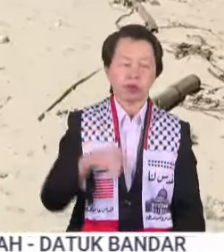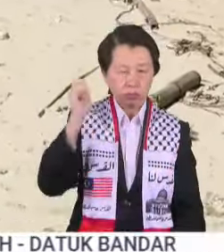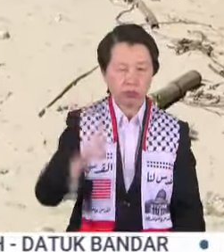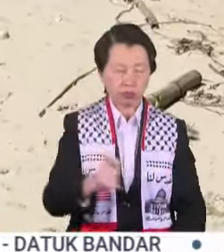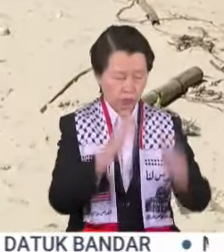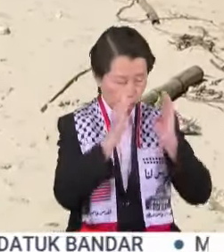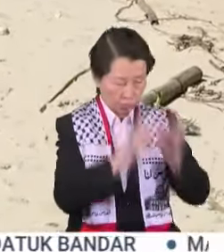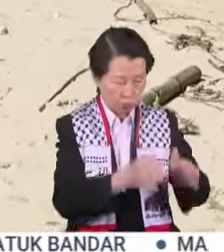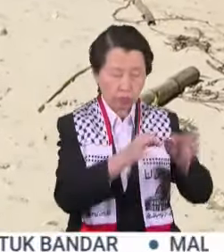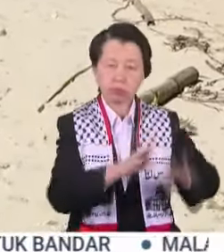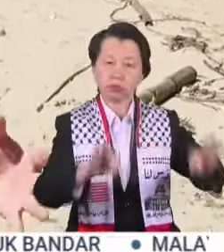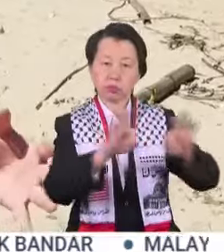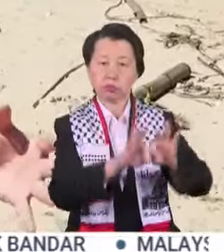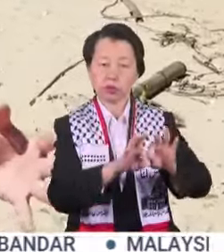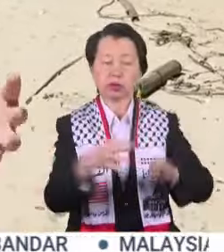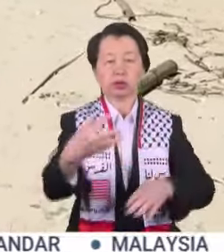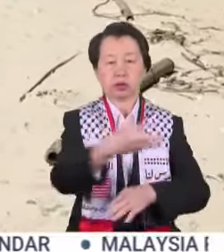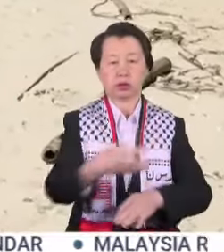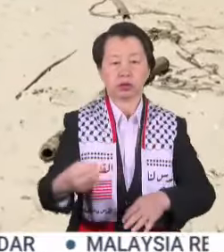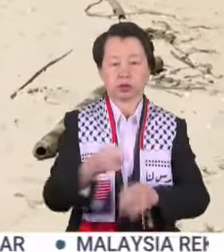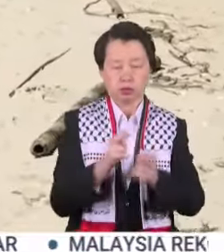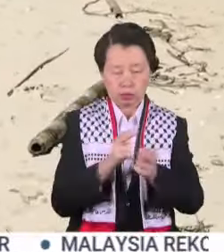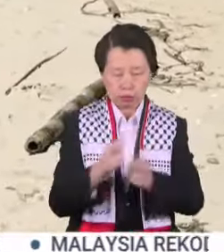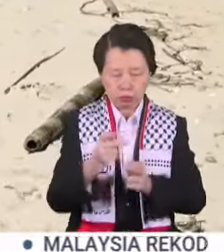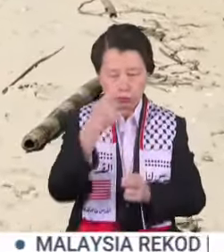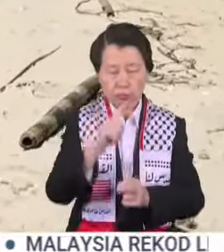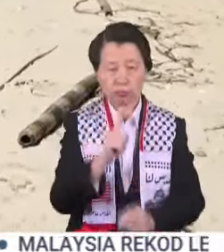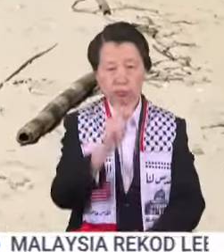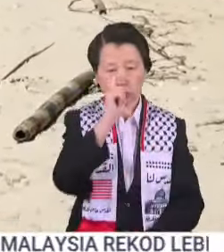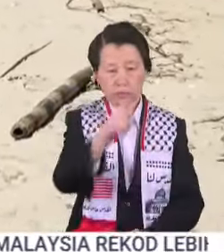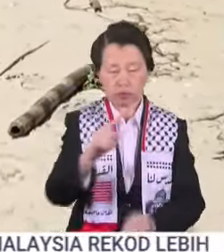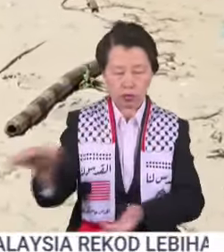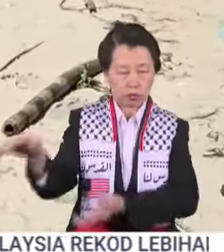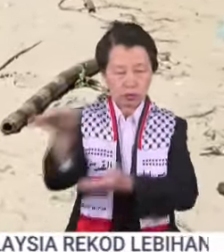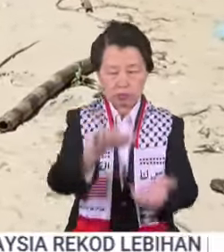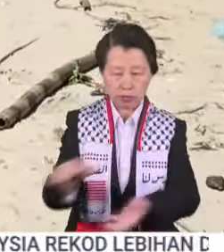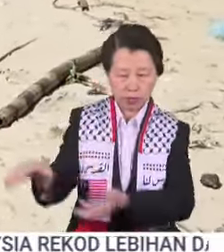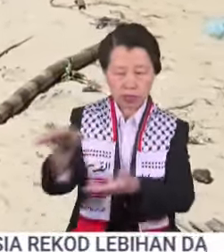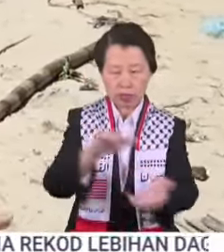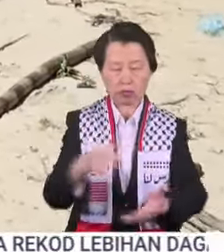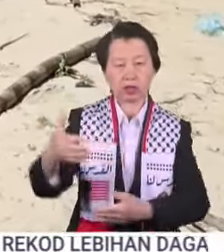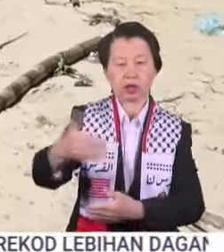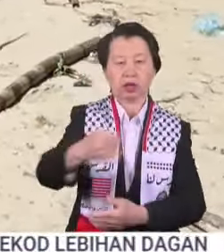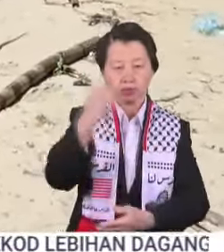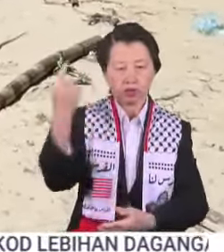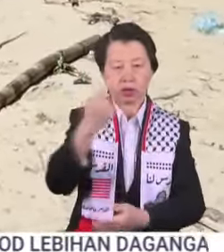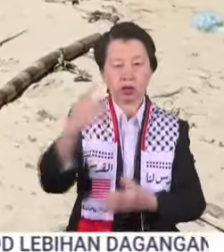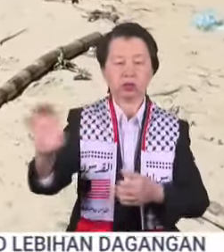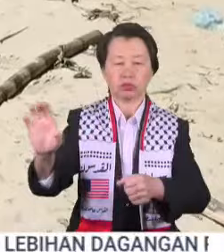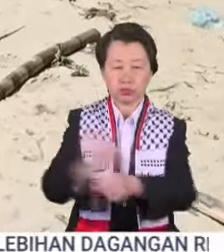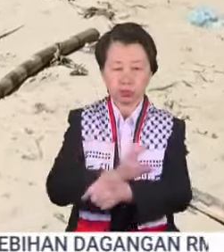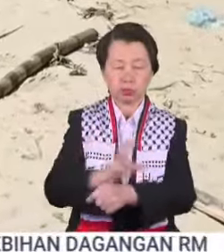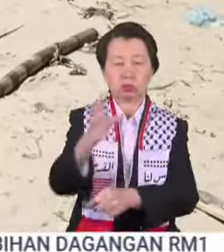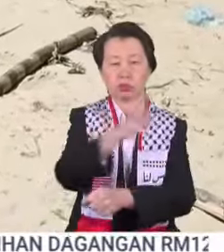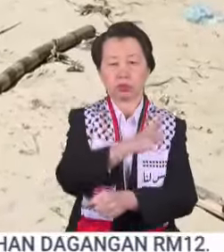diberi keutamaan di samping usaha untuk memastikan bekalan ikan negara sentiasa